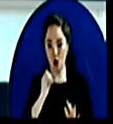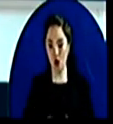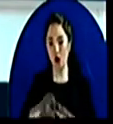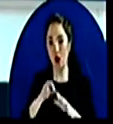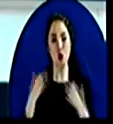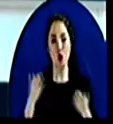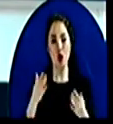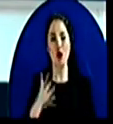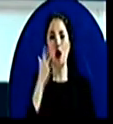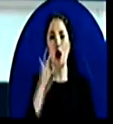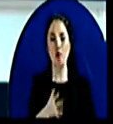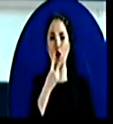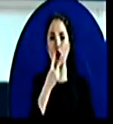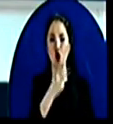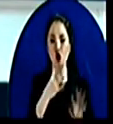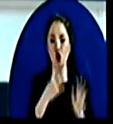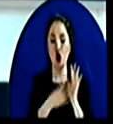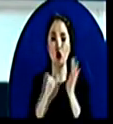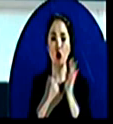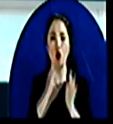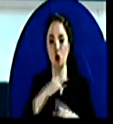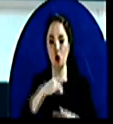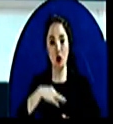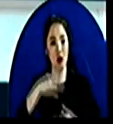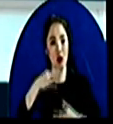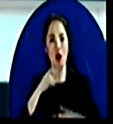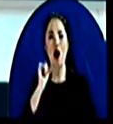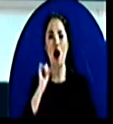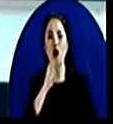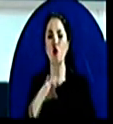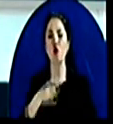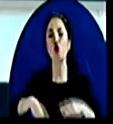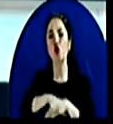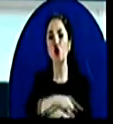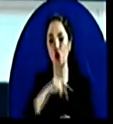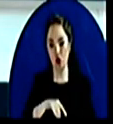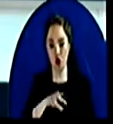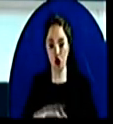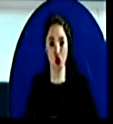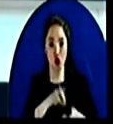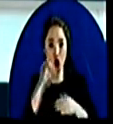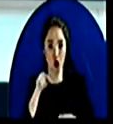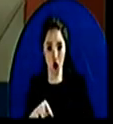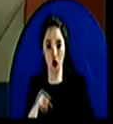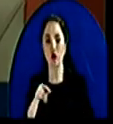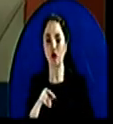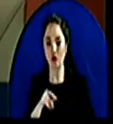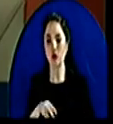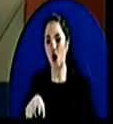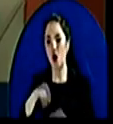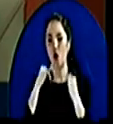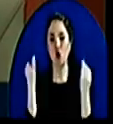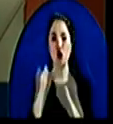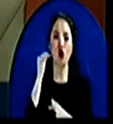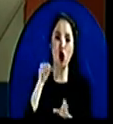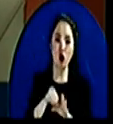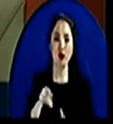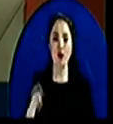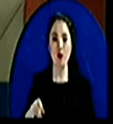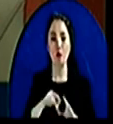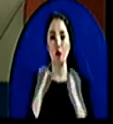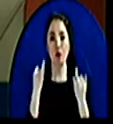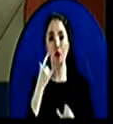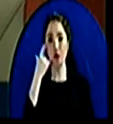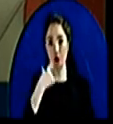буюу 5296 хүний сандар хан уул дүүргийн иргэдийг төр төлөөлж хууль тогтоох эрхээ авсан юм. За улсын хурлын